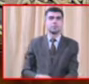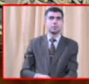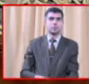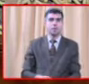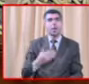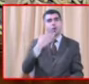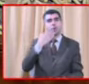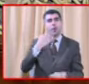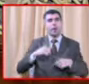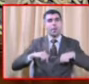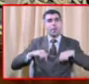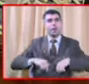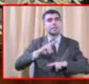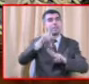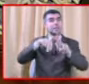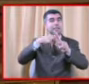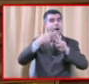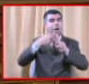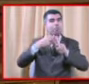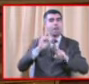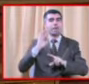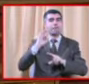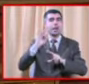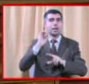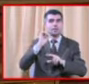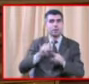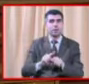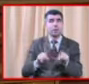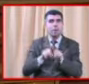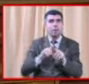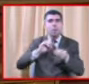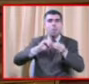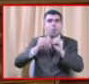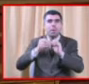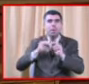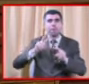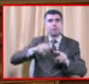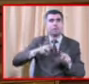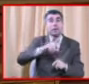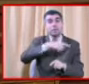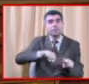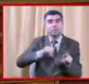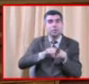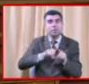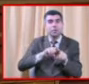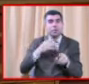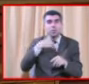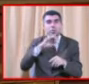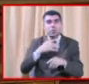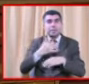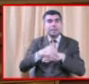شكرا السيد الوزير على جوابكم الواضح. غير هناك الإشكالية الحقيقية السيد الوزير، أن هناك مركز صحي بولاد